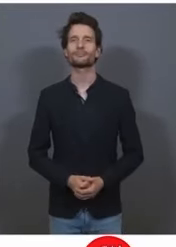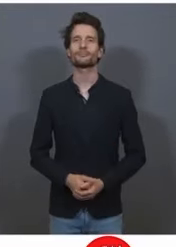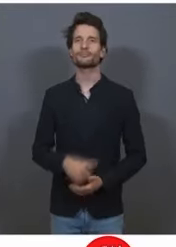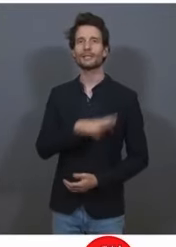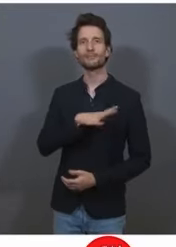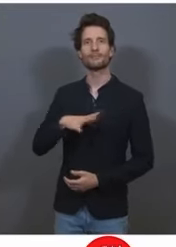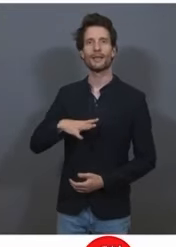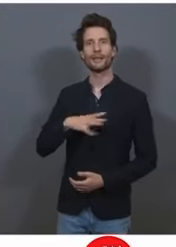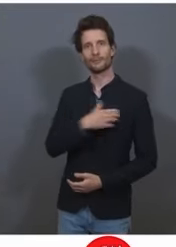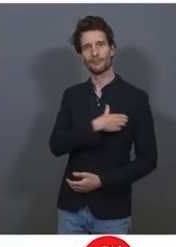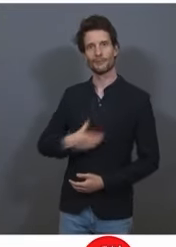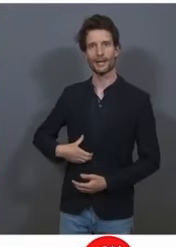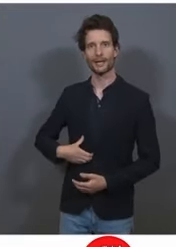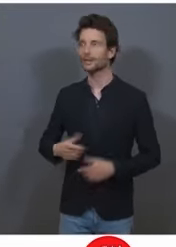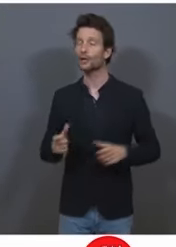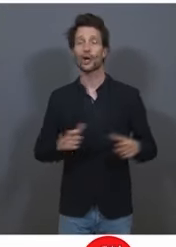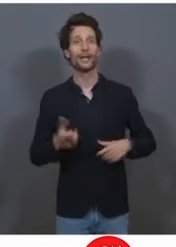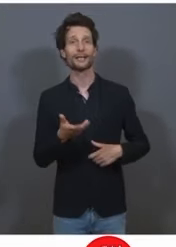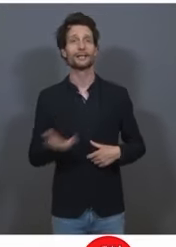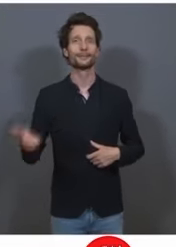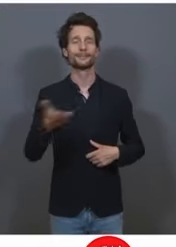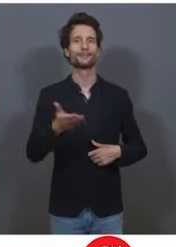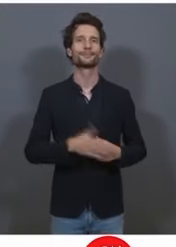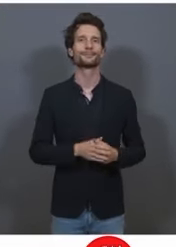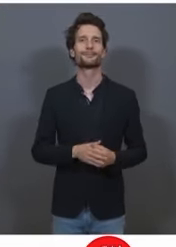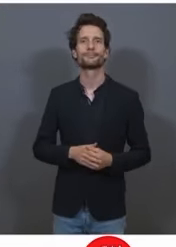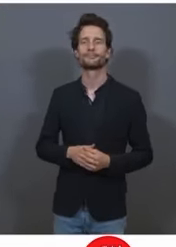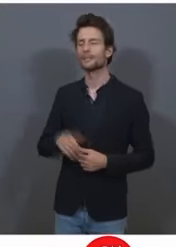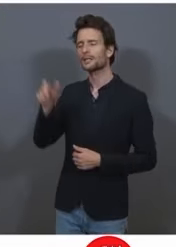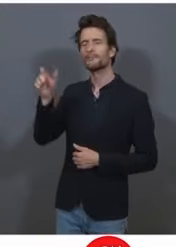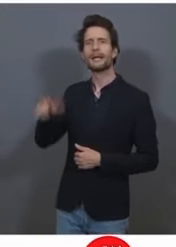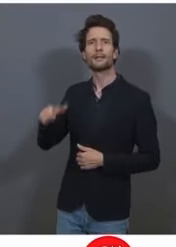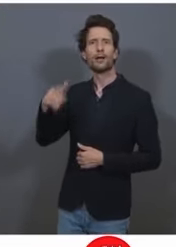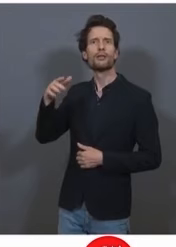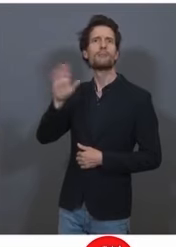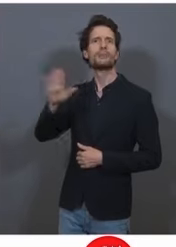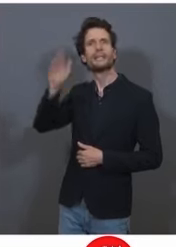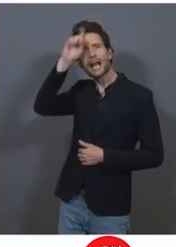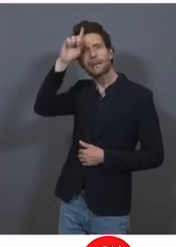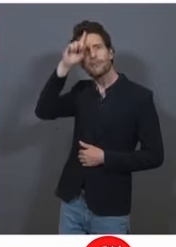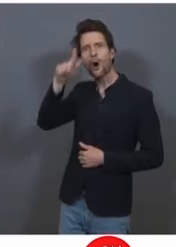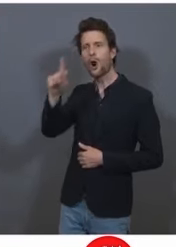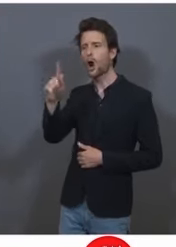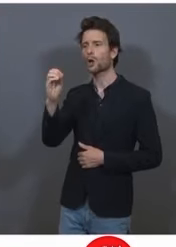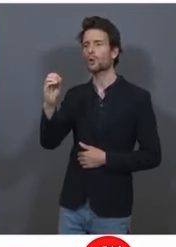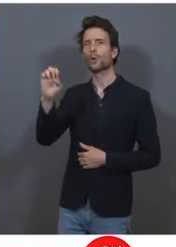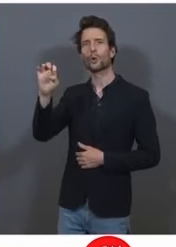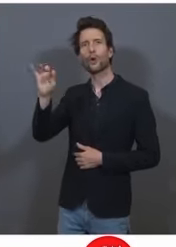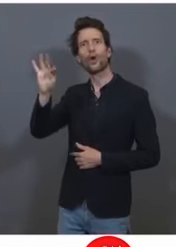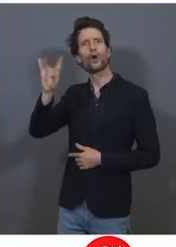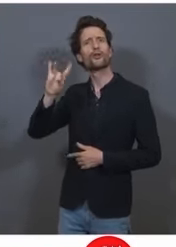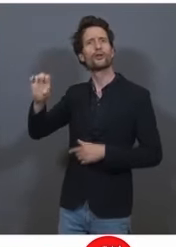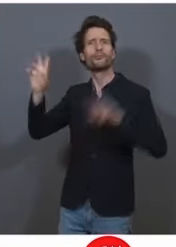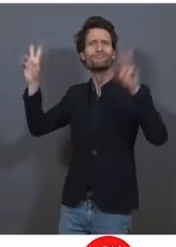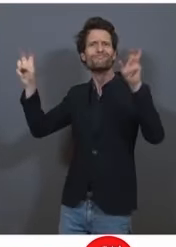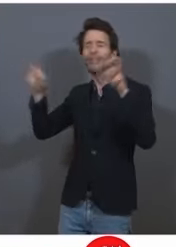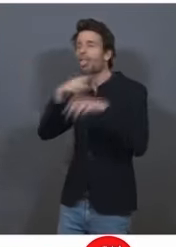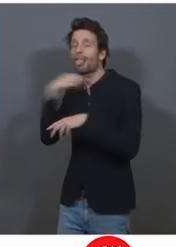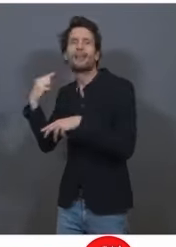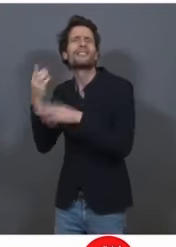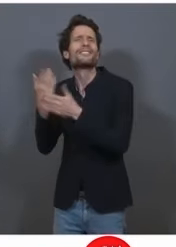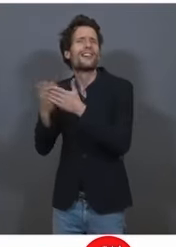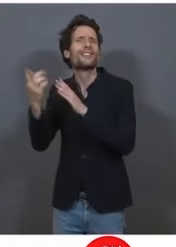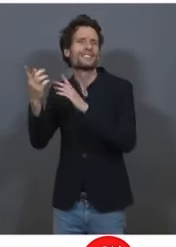Madame le maire, chers collègues, c'est Goethe qu'on assassine. Peut-on dire ce soir en parodiant le titre du roman célèbre de